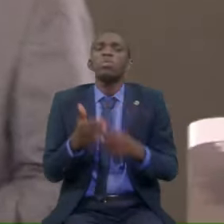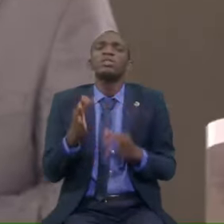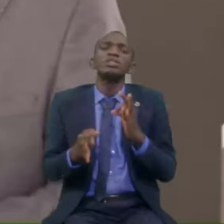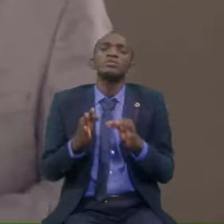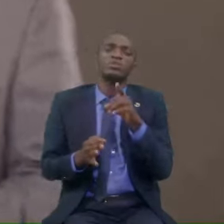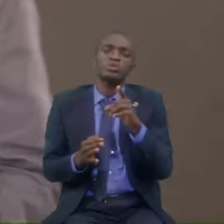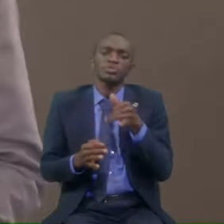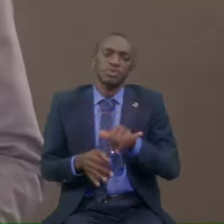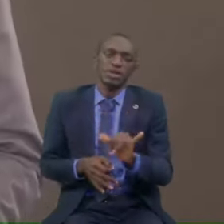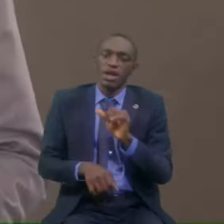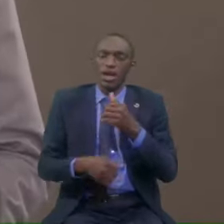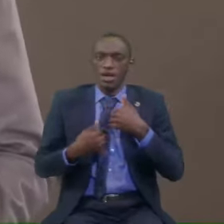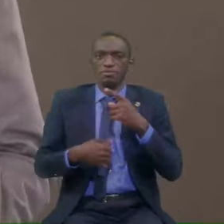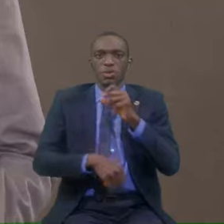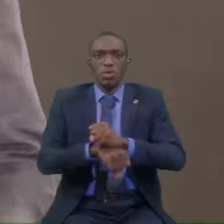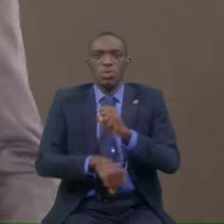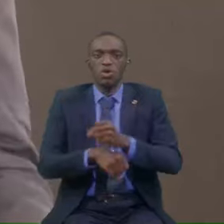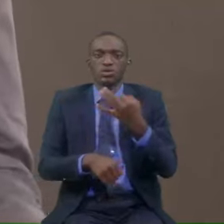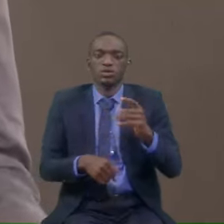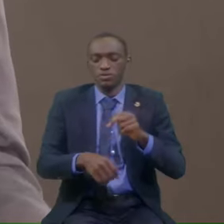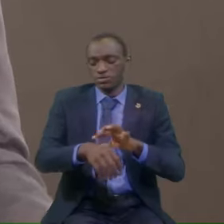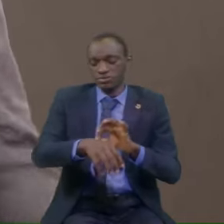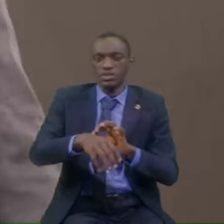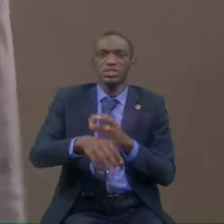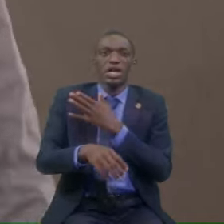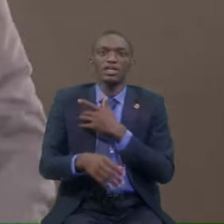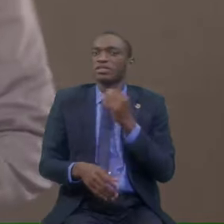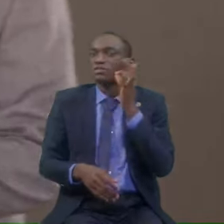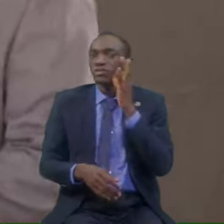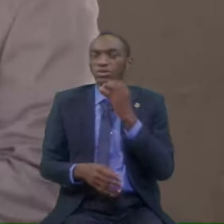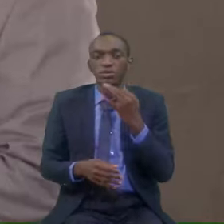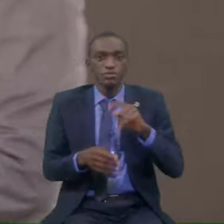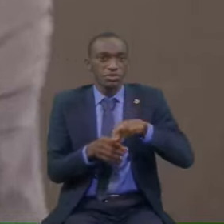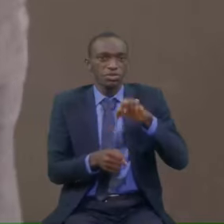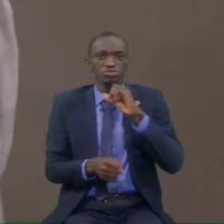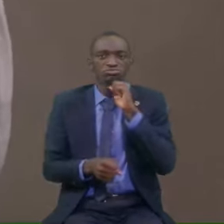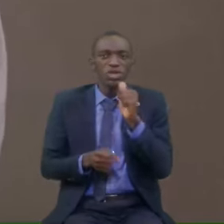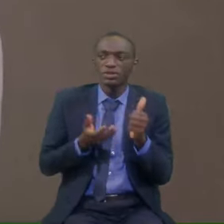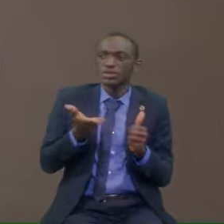Et si nous avons les œuvres de la chair et les fruits de l'esprit,